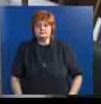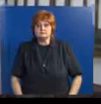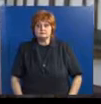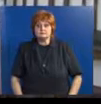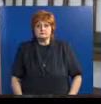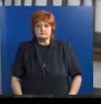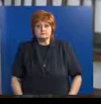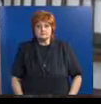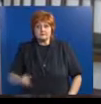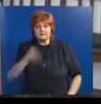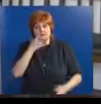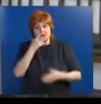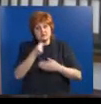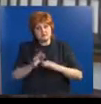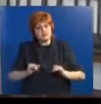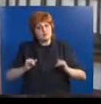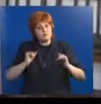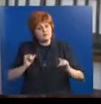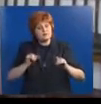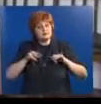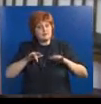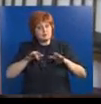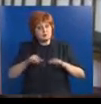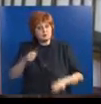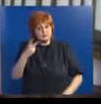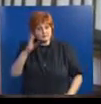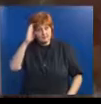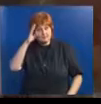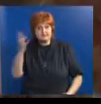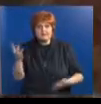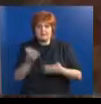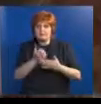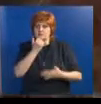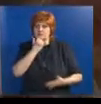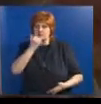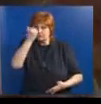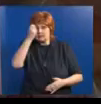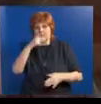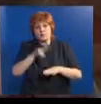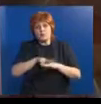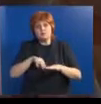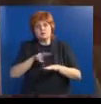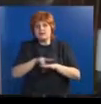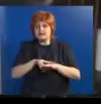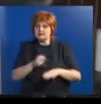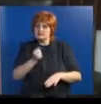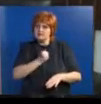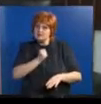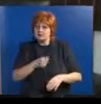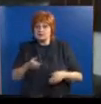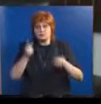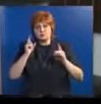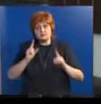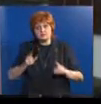ДТП. За свой достойный уважения поступок Владимир и Евгений получили благодарность от полиции Невинномысска. Жаль, что